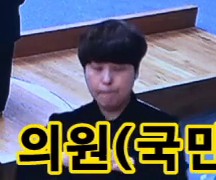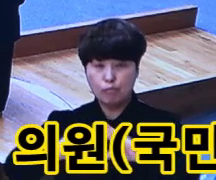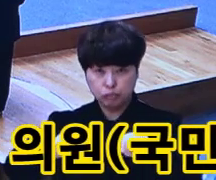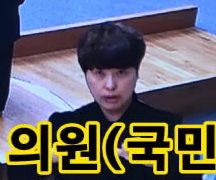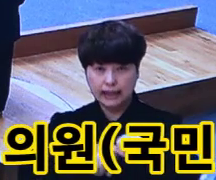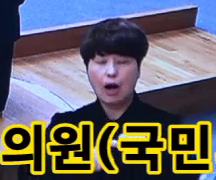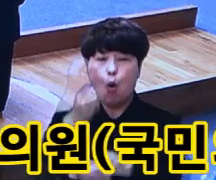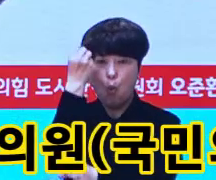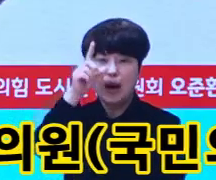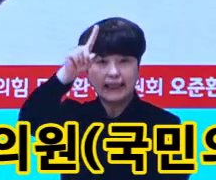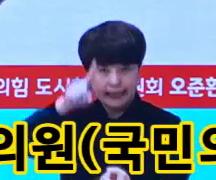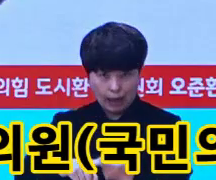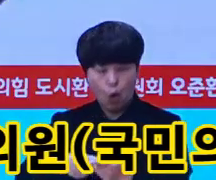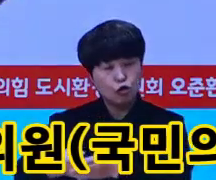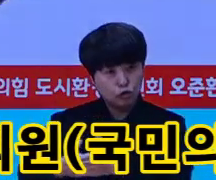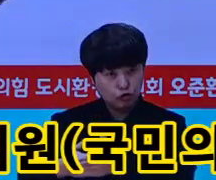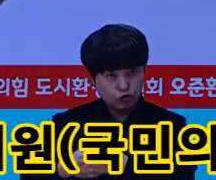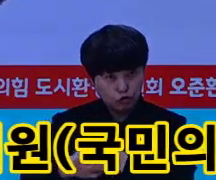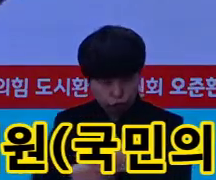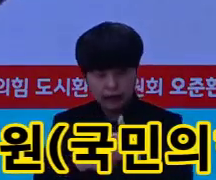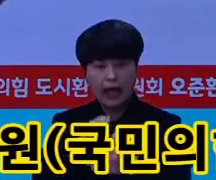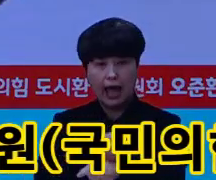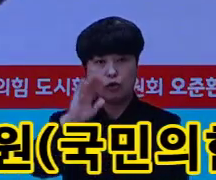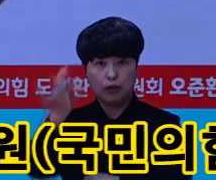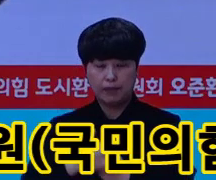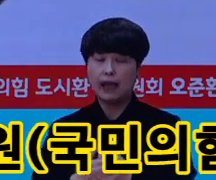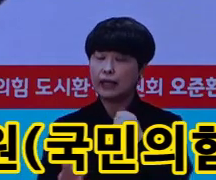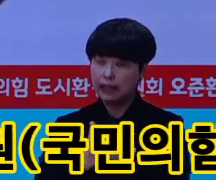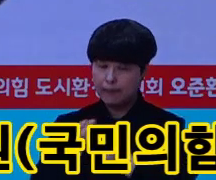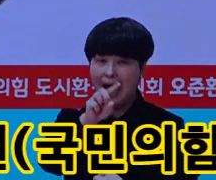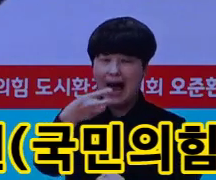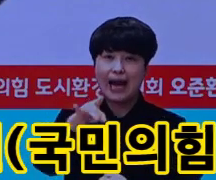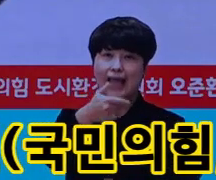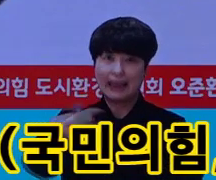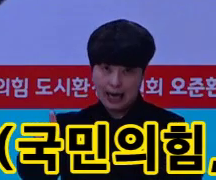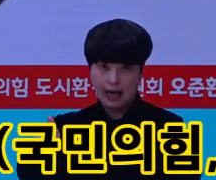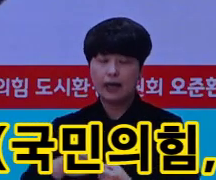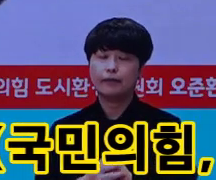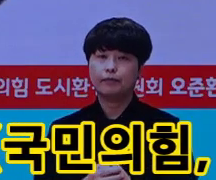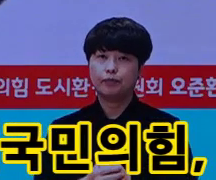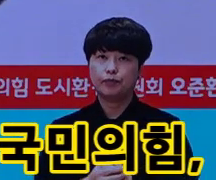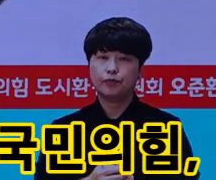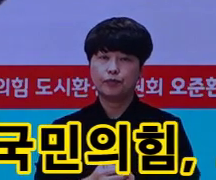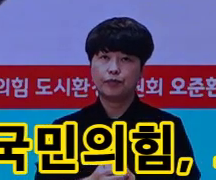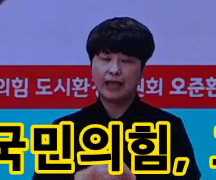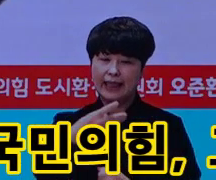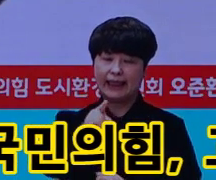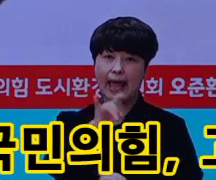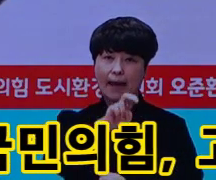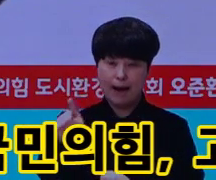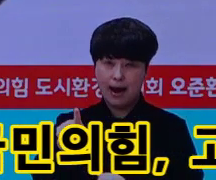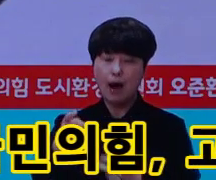그대로 추진해야 합니다. 따라서 아레나를 포함하는 스튜디오, 테마파크 조성